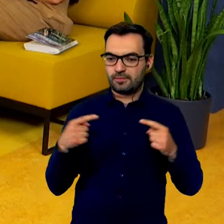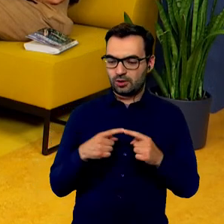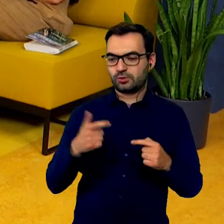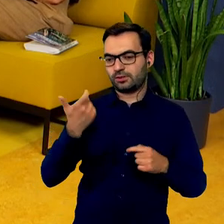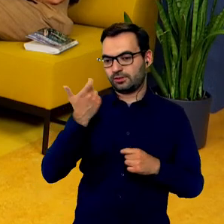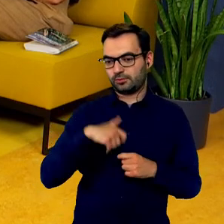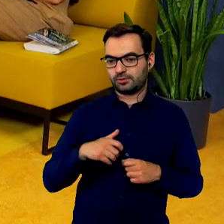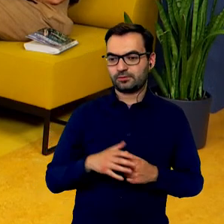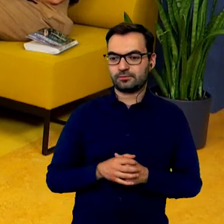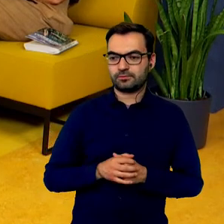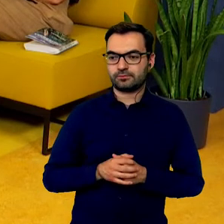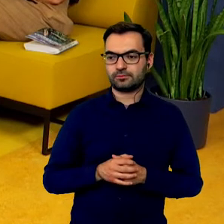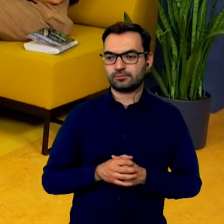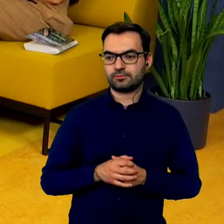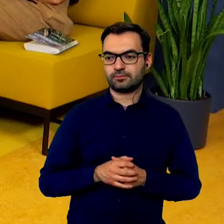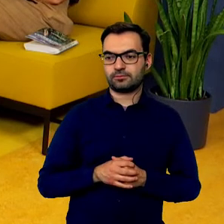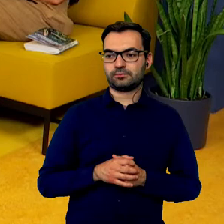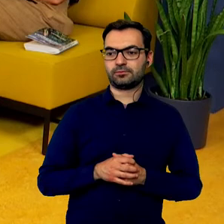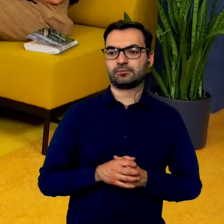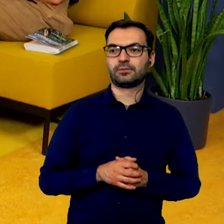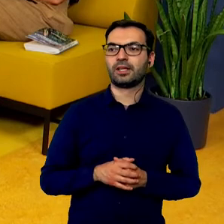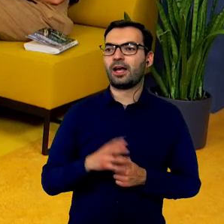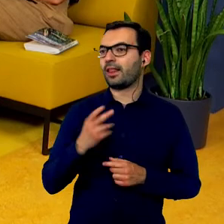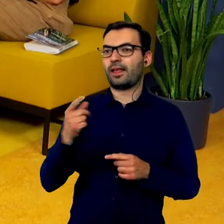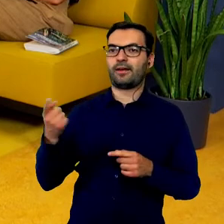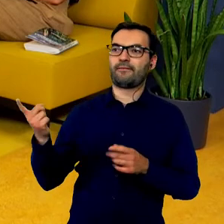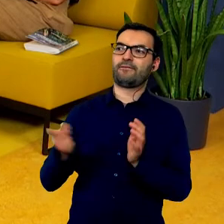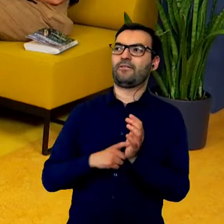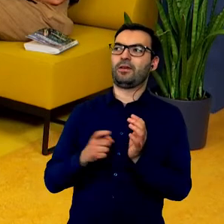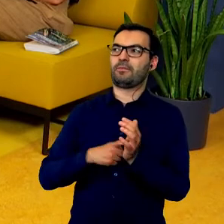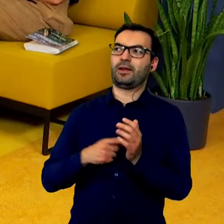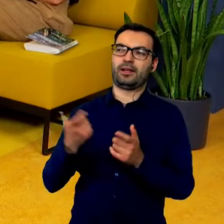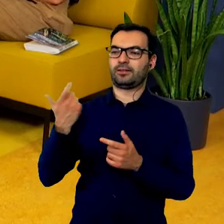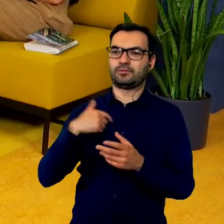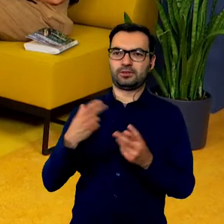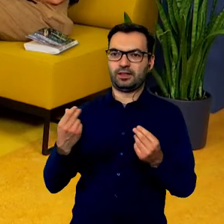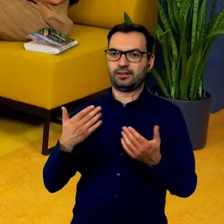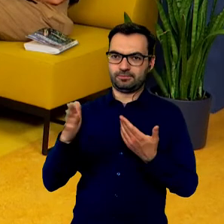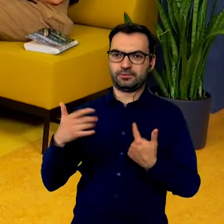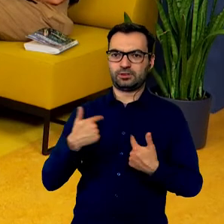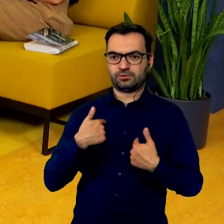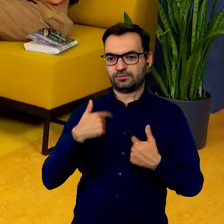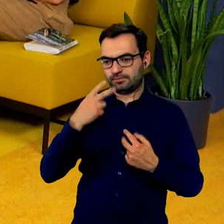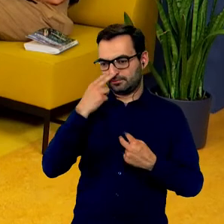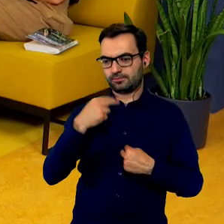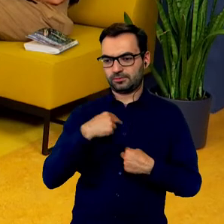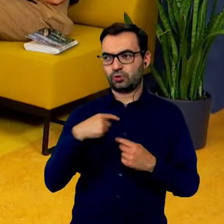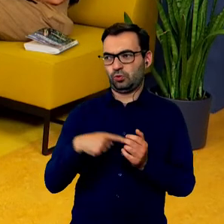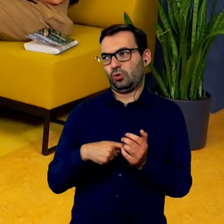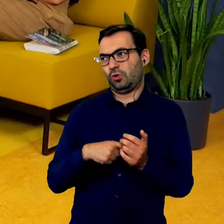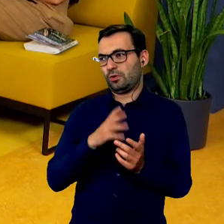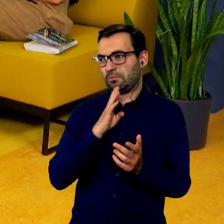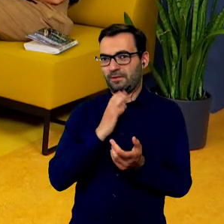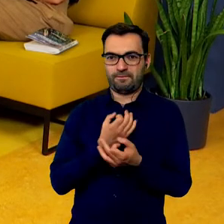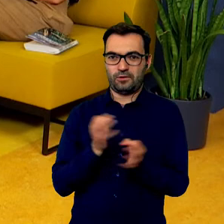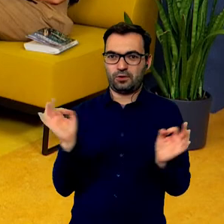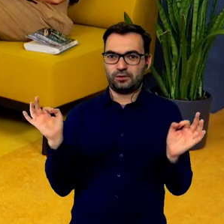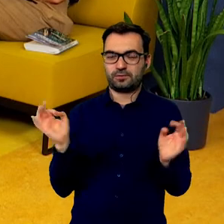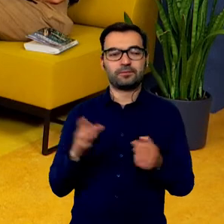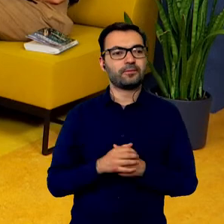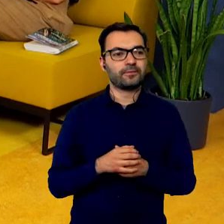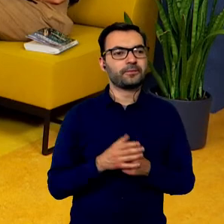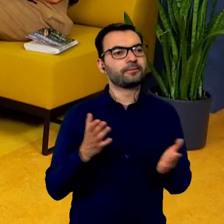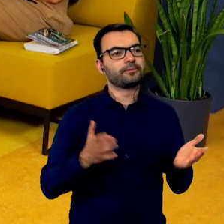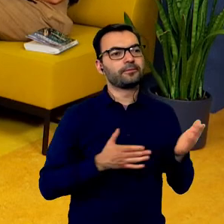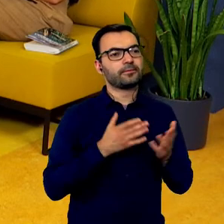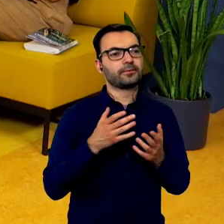mną, a nie z tym, czego ode mnie oczekuje świat. To chyba jest wolność. A jak w